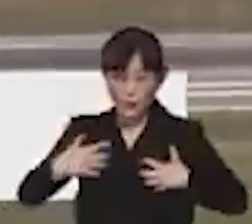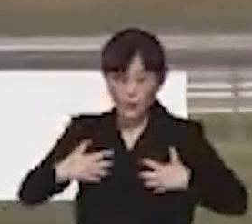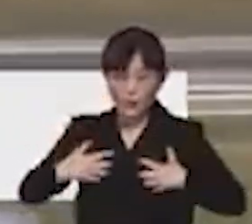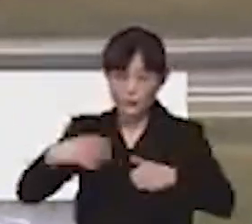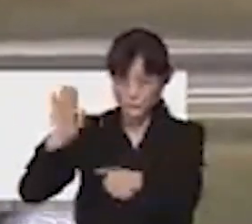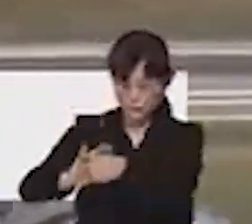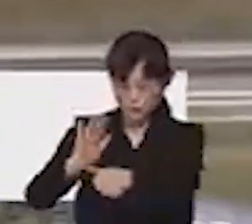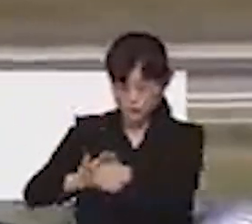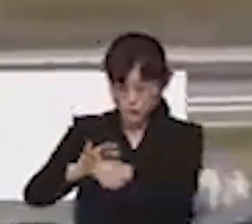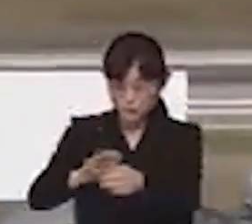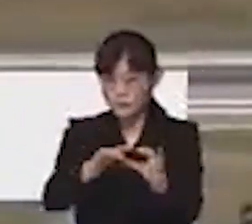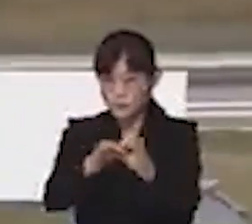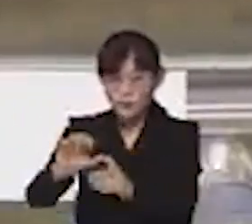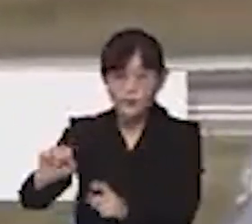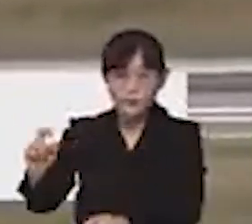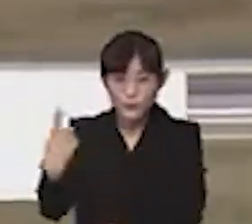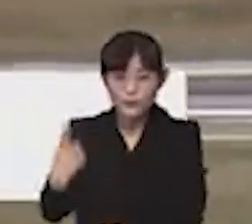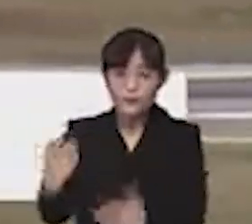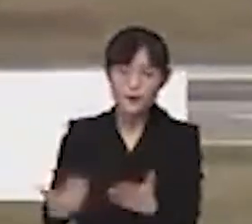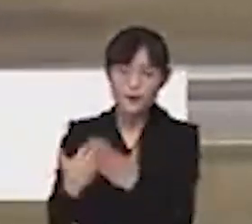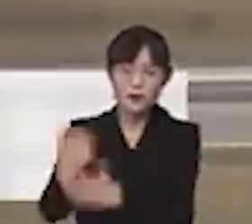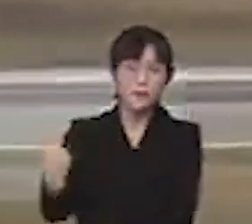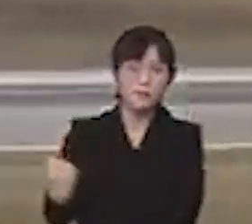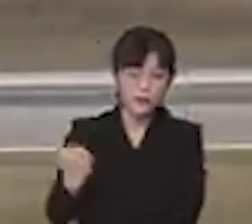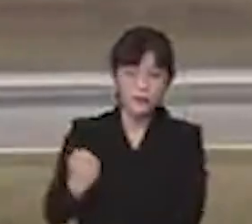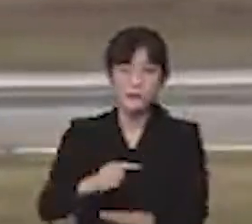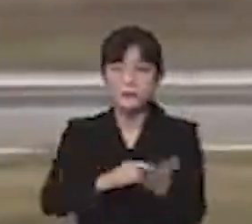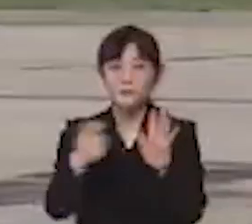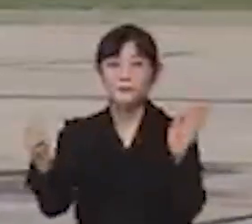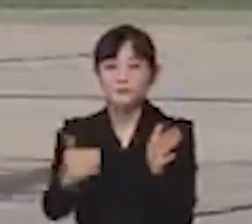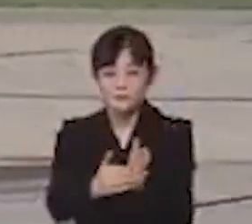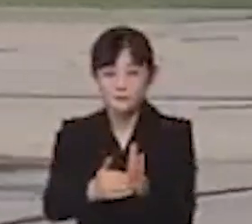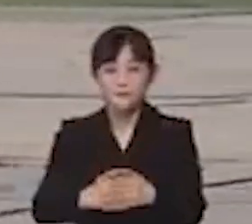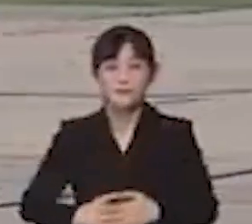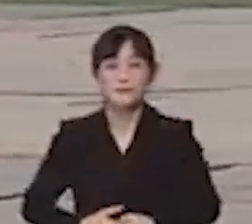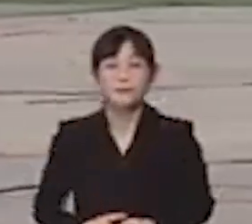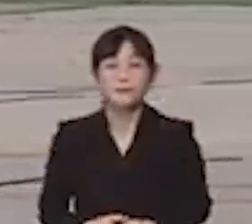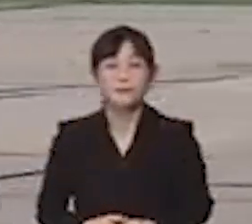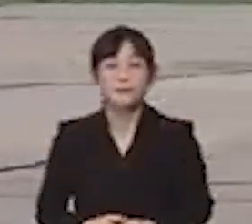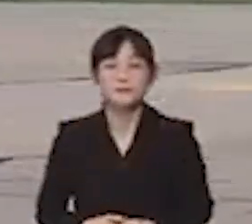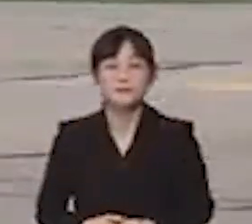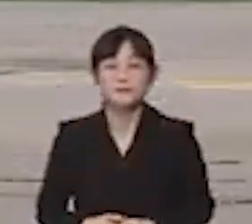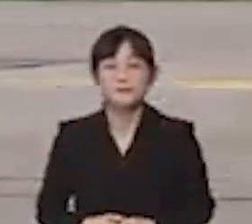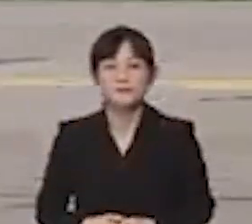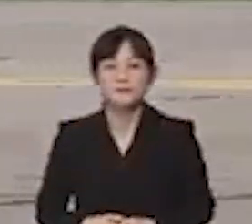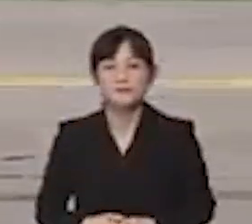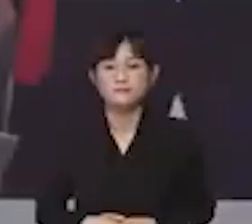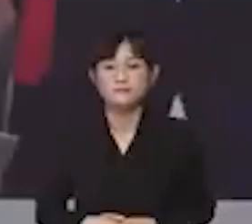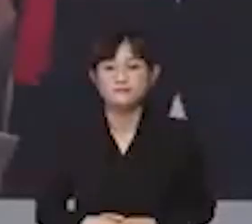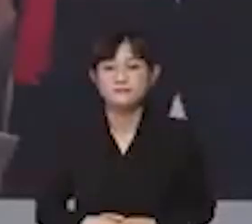확실하고 폭넓은 지원을 바탕으로 혁신적인 도시로 거듭날 수 있을 것이라고 주장했습니다.